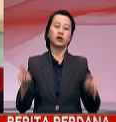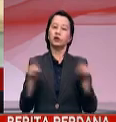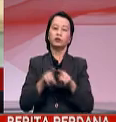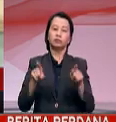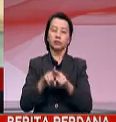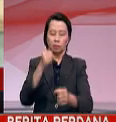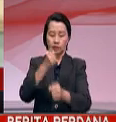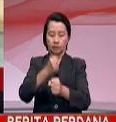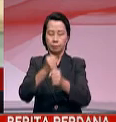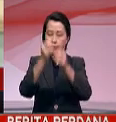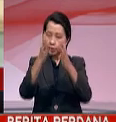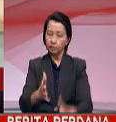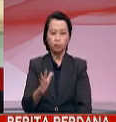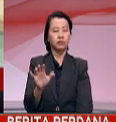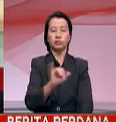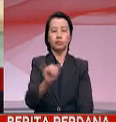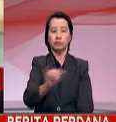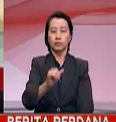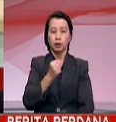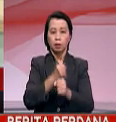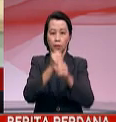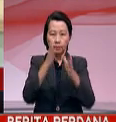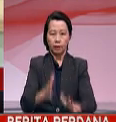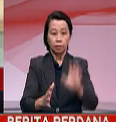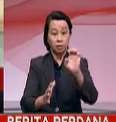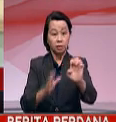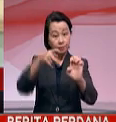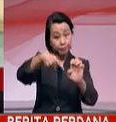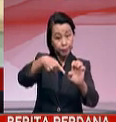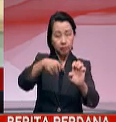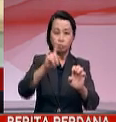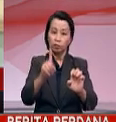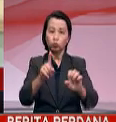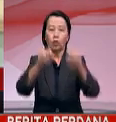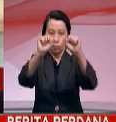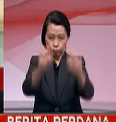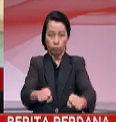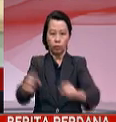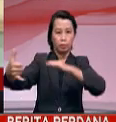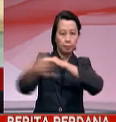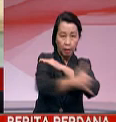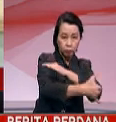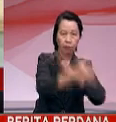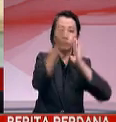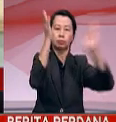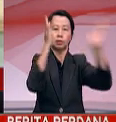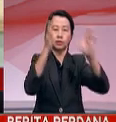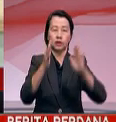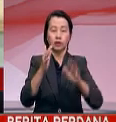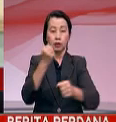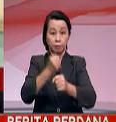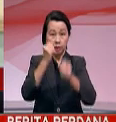dengan pekerja-pekerja. Pekerja-pekerja EP1 saja yang kita benarkan. Pekerja EP1